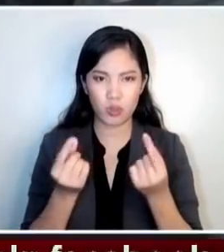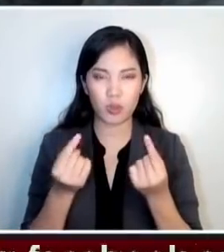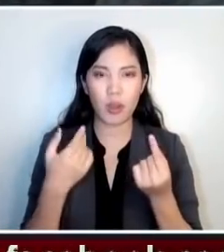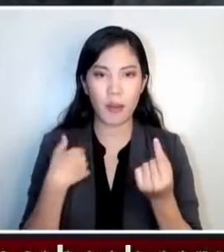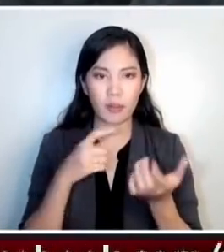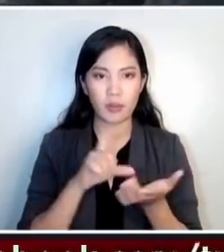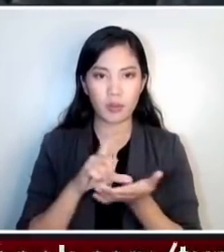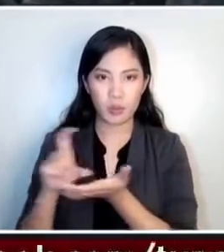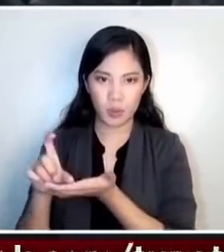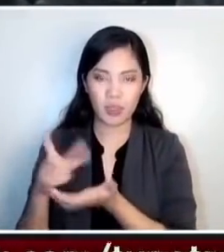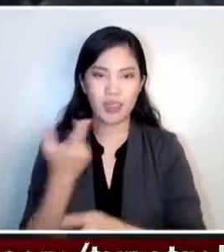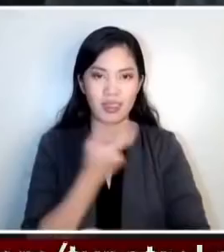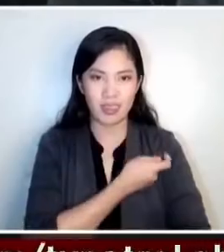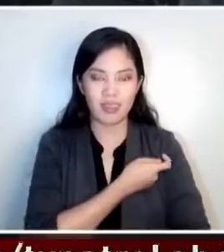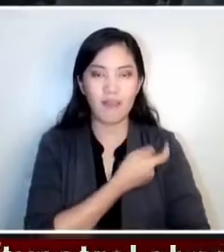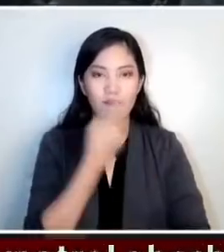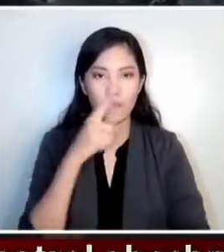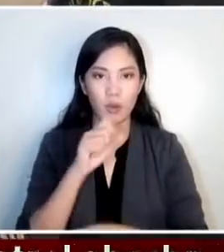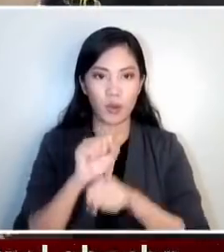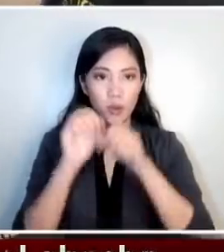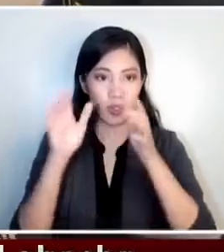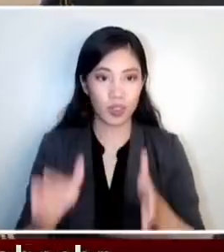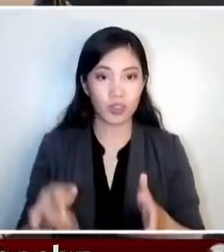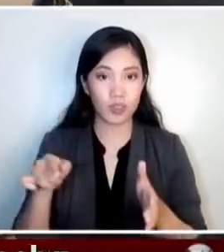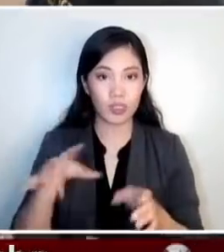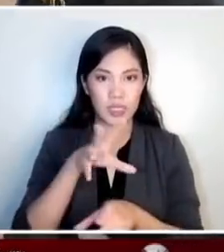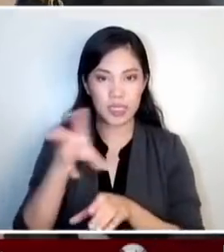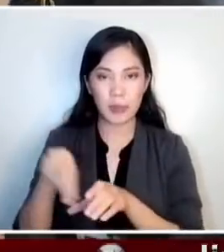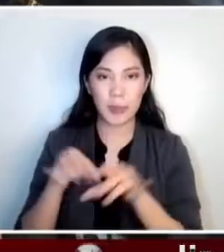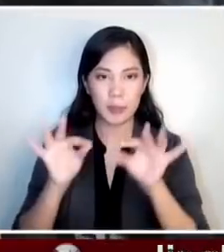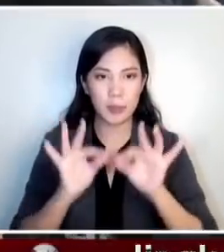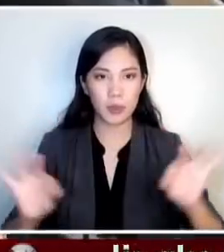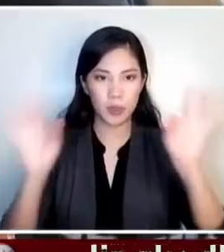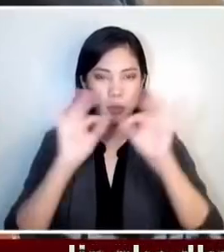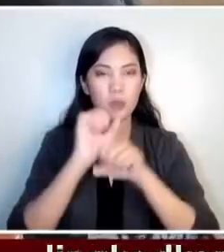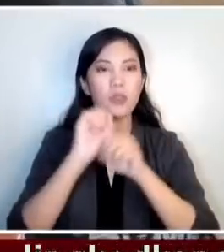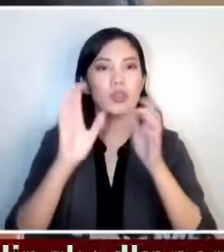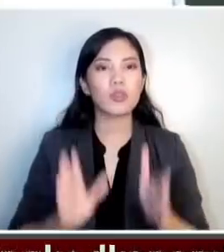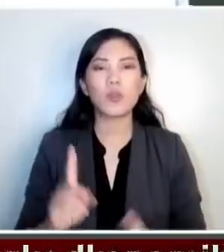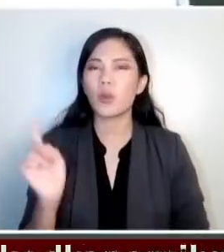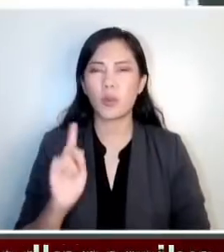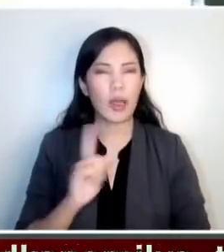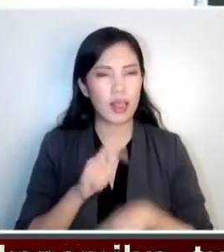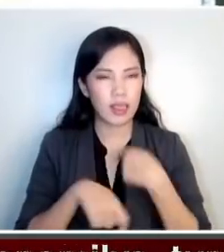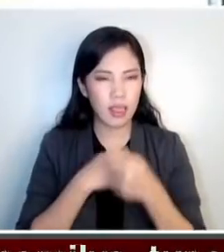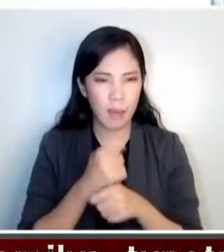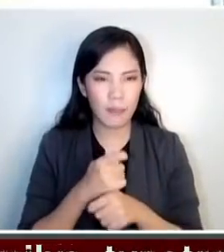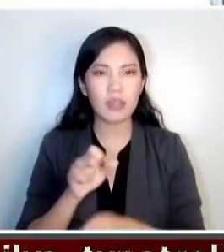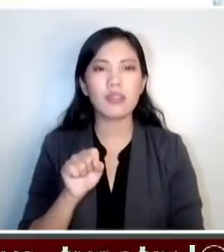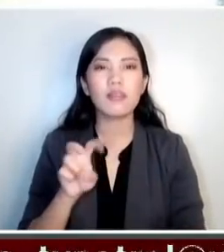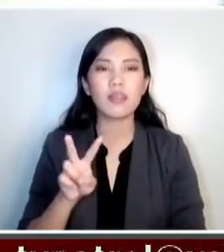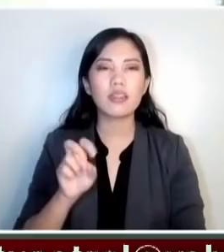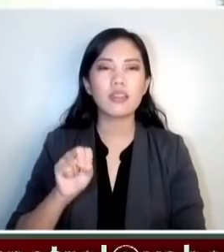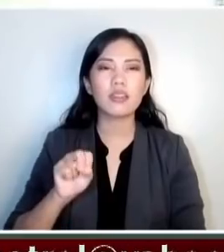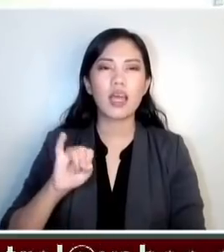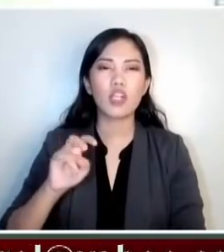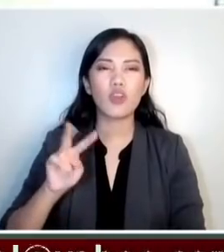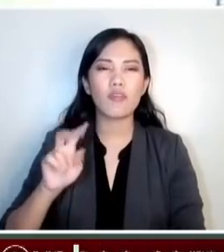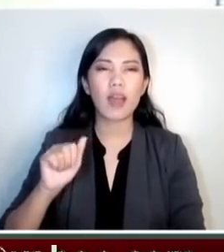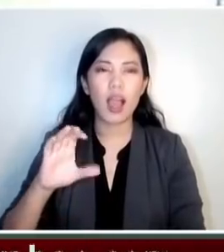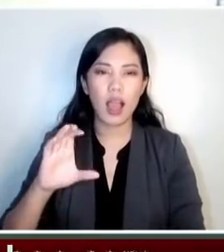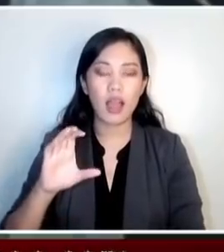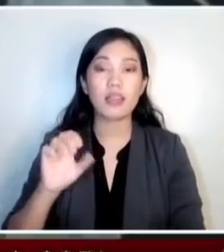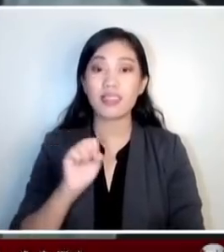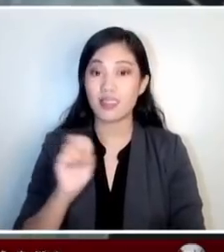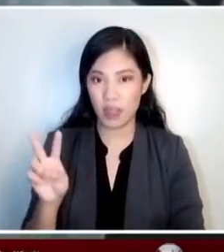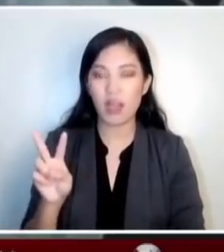nito na kabilang sa A4 Priority Group. Bakuna ng Sinovac ang itinurok sa kanila. Unang sumalang si NEDA Secretary Carl